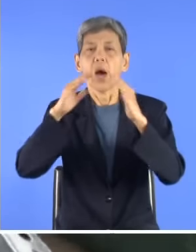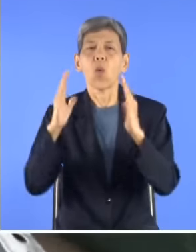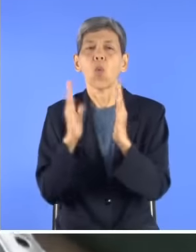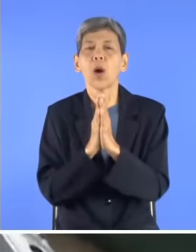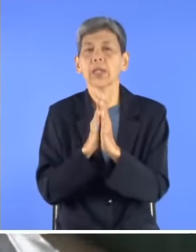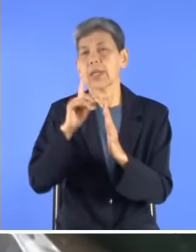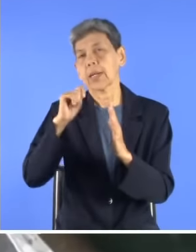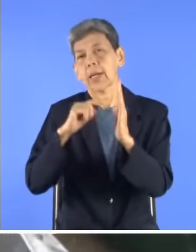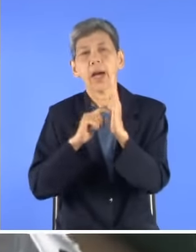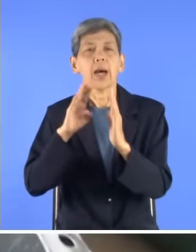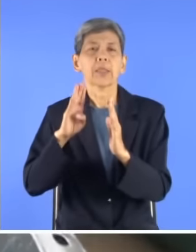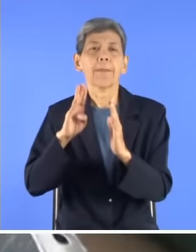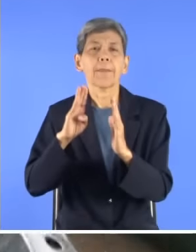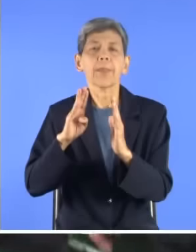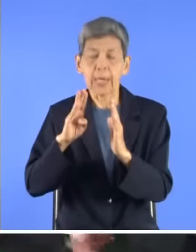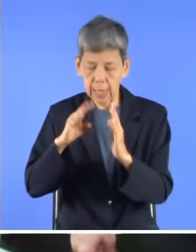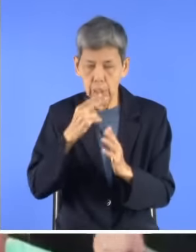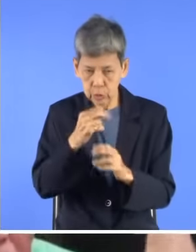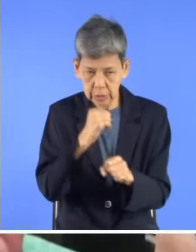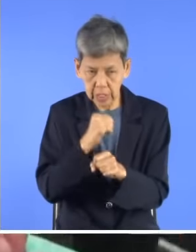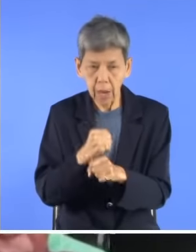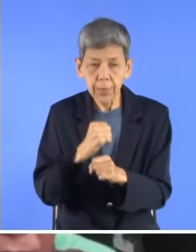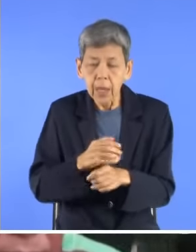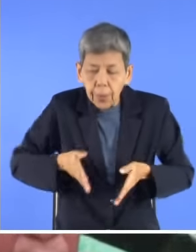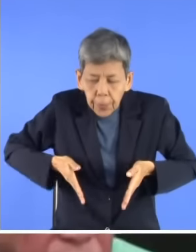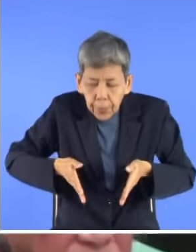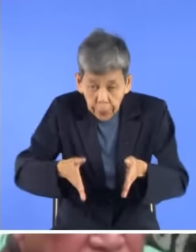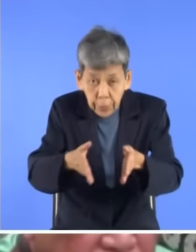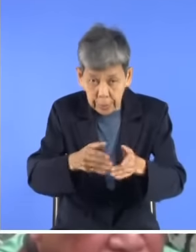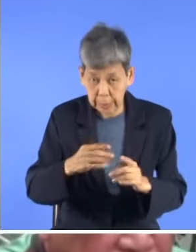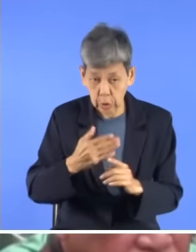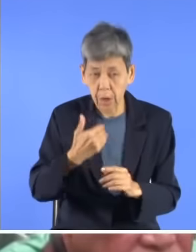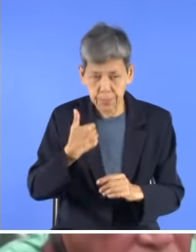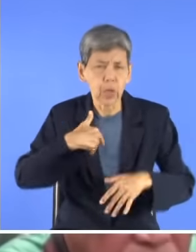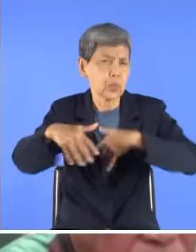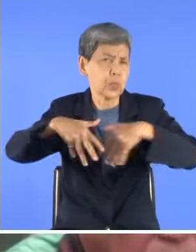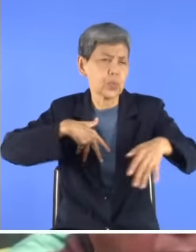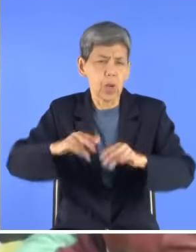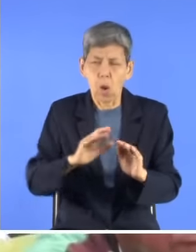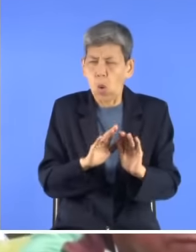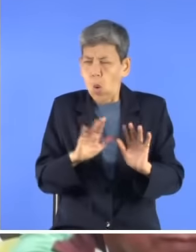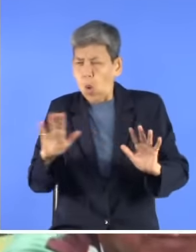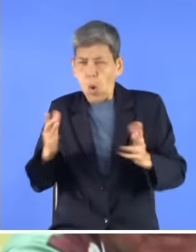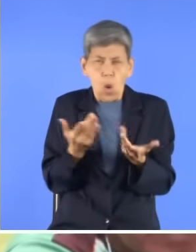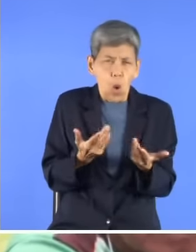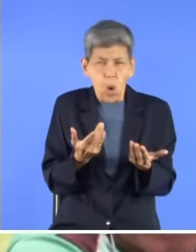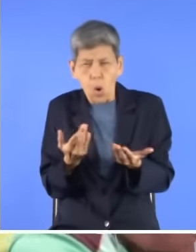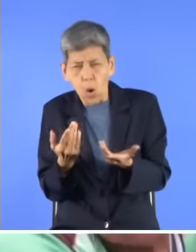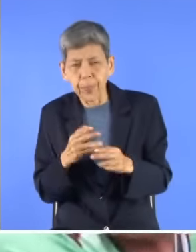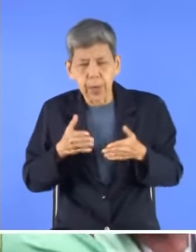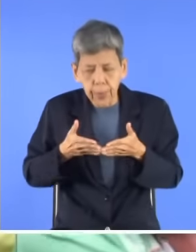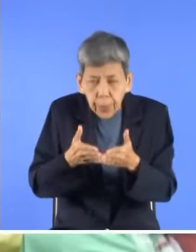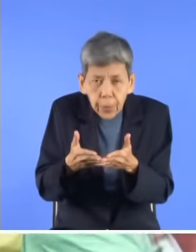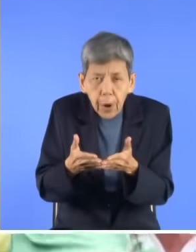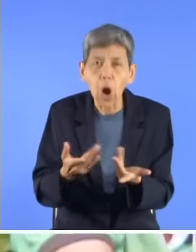ตำบลตับเต่าอำเภอเดียวกันนี่แหละนะครับแล้วก็ไปในซอยเวียงเทิง2มีชาวบ้านเนี่ยมารอพบและก็หลายคนนั่งเรือมาร